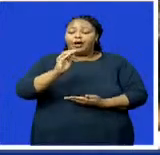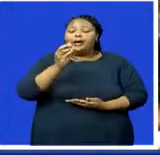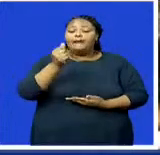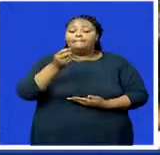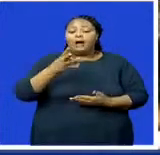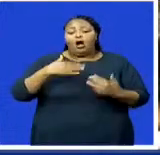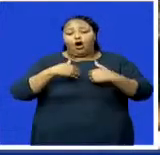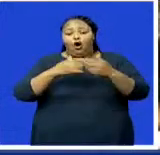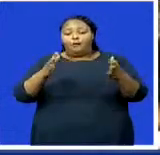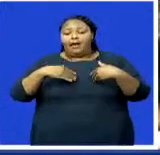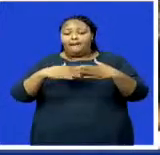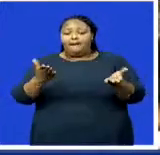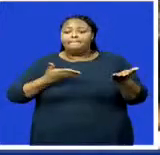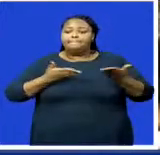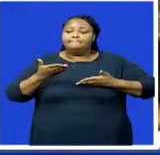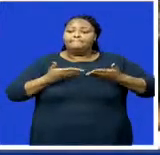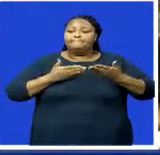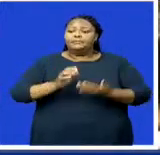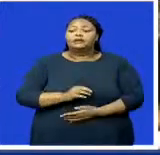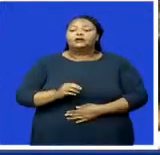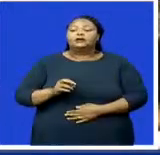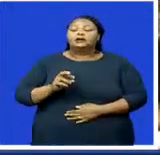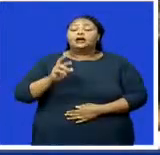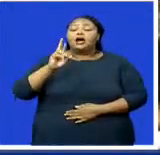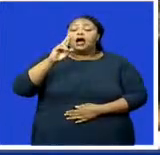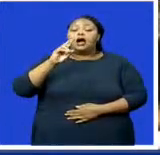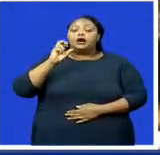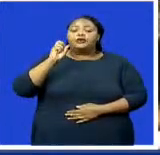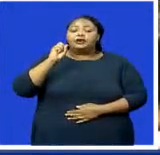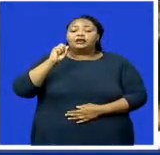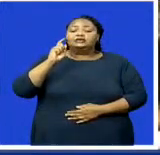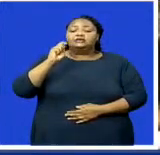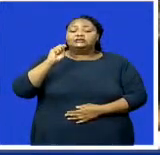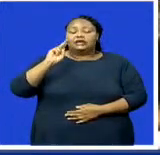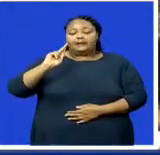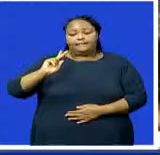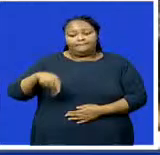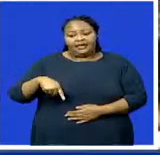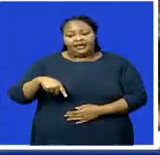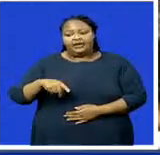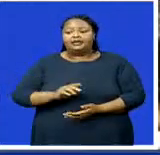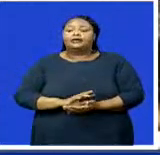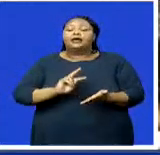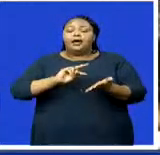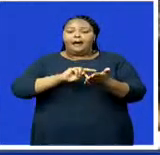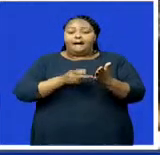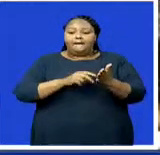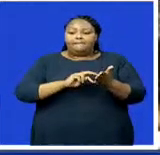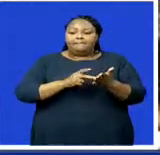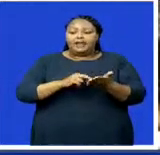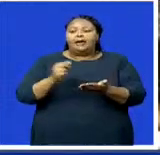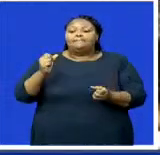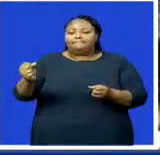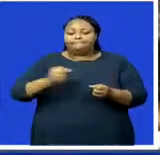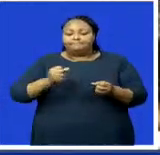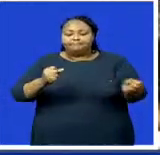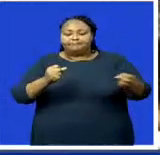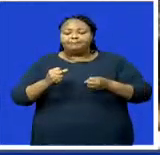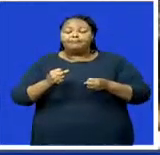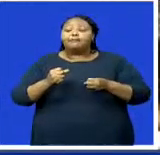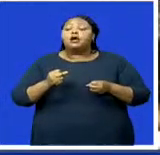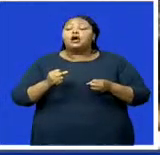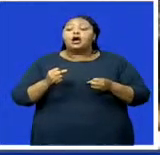ladzingekile songqondvo-ngqondvo wemaswati uhlela ukuthi athathe linani leliseduli lemaswati laceceshwa ngemakhono lahlukene.